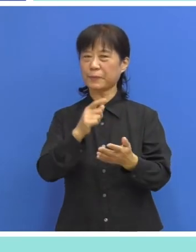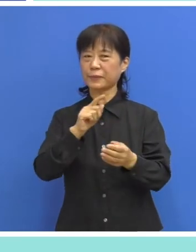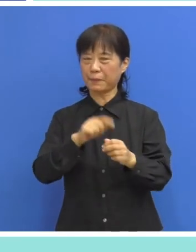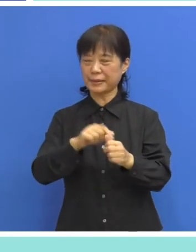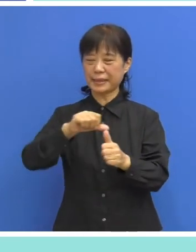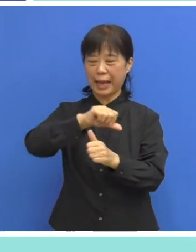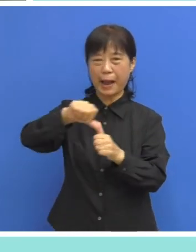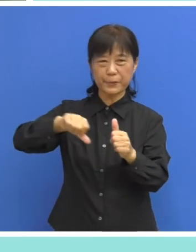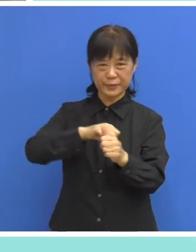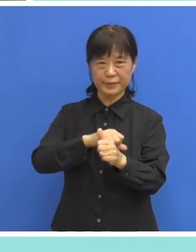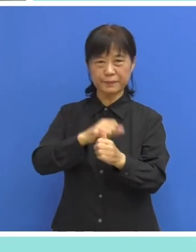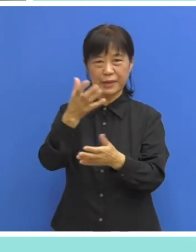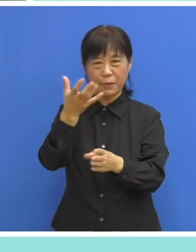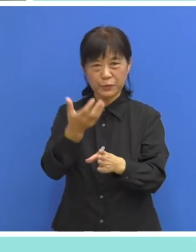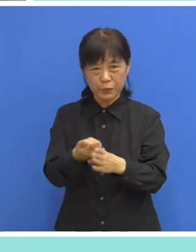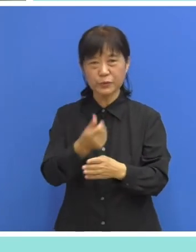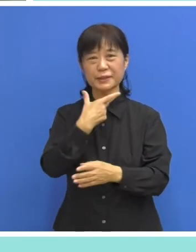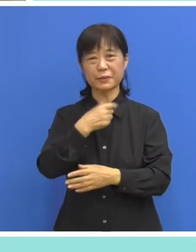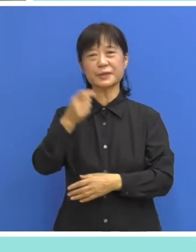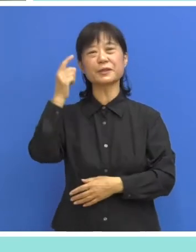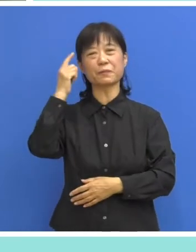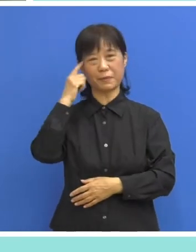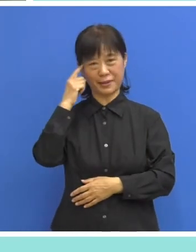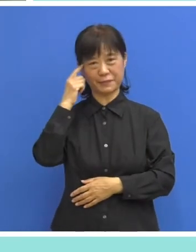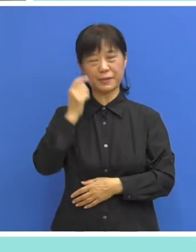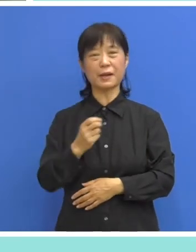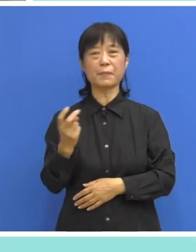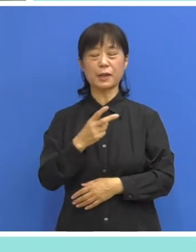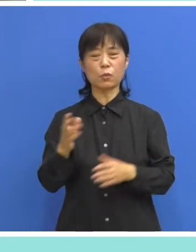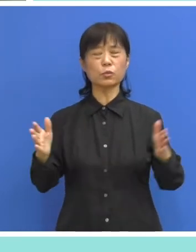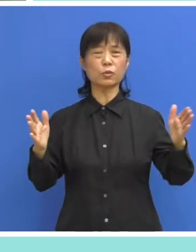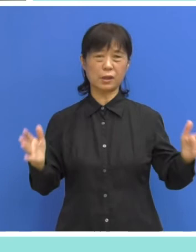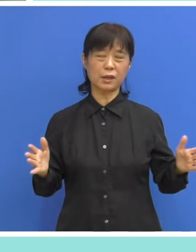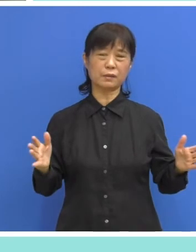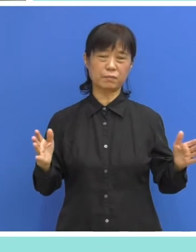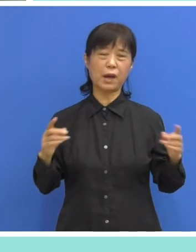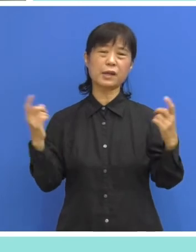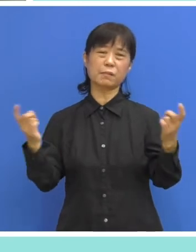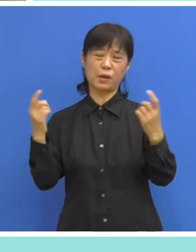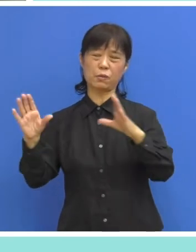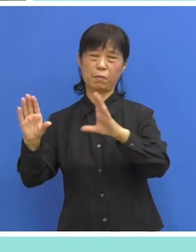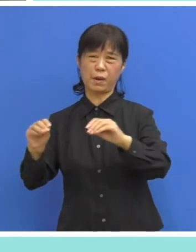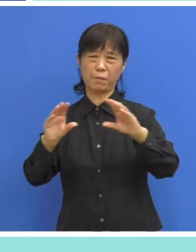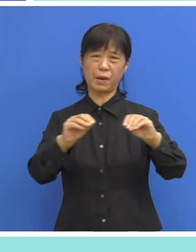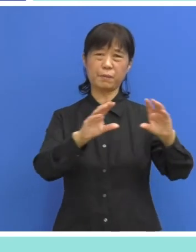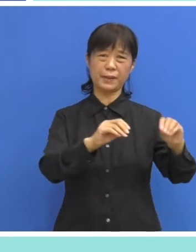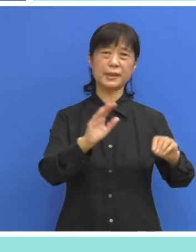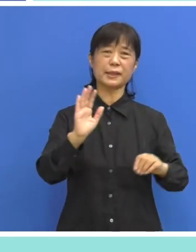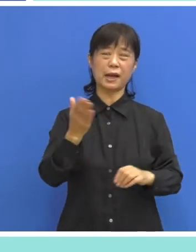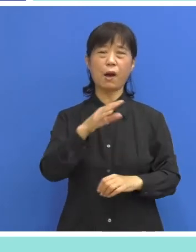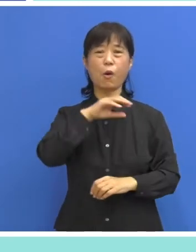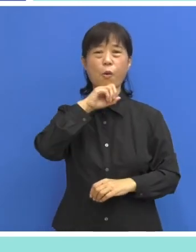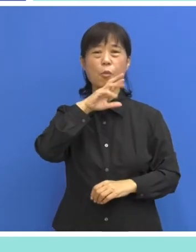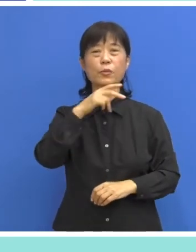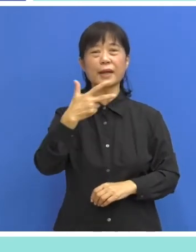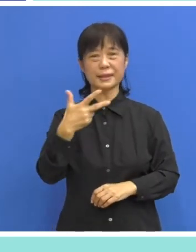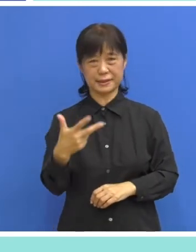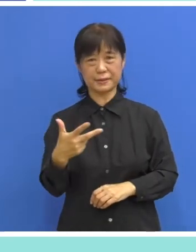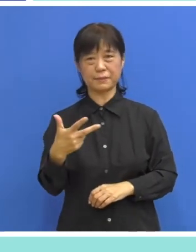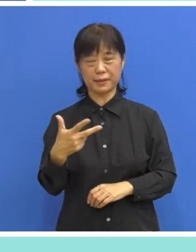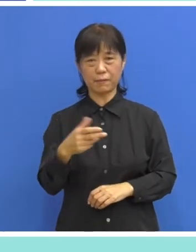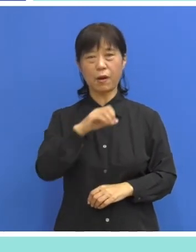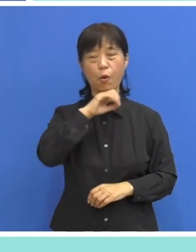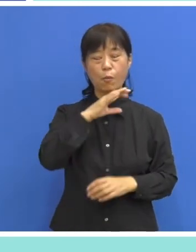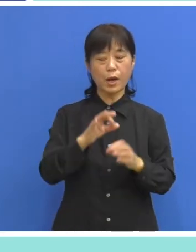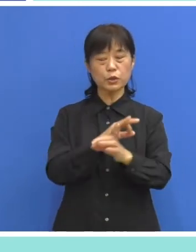いと思っています。加えて、この間なかなかイベントができなかったですが、この大村市または大